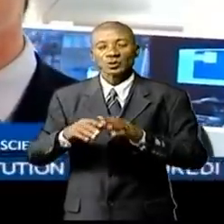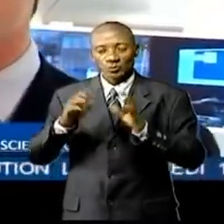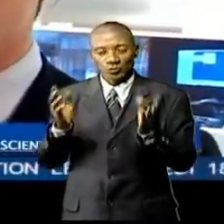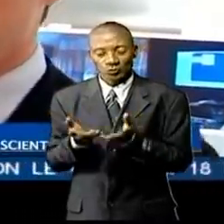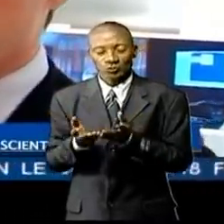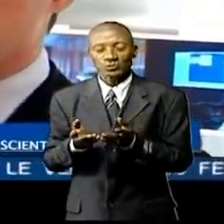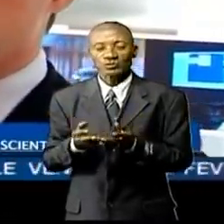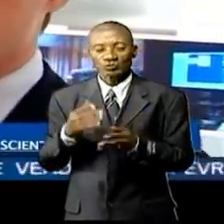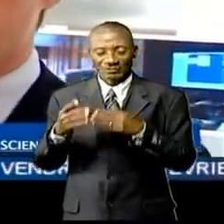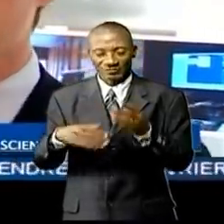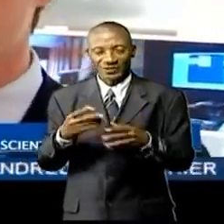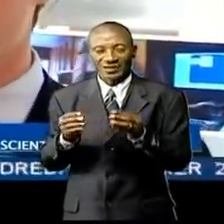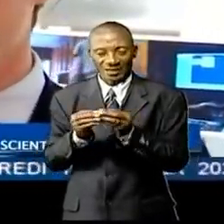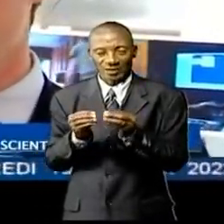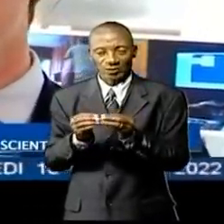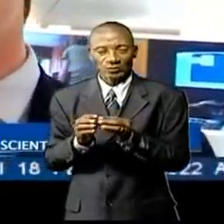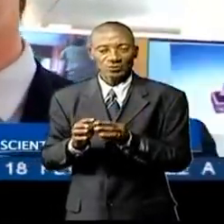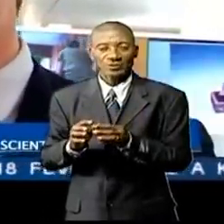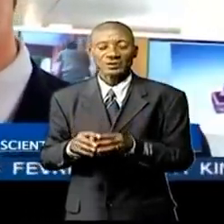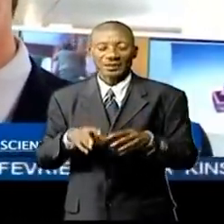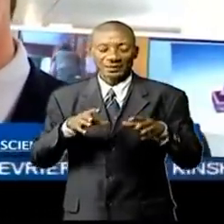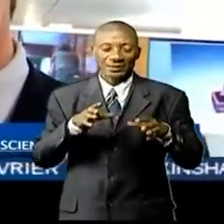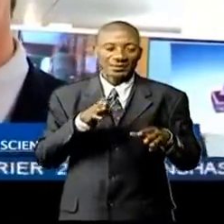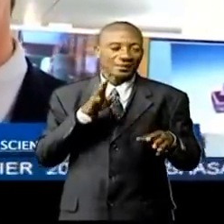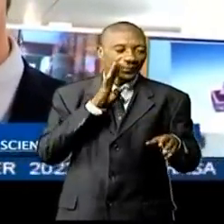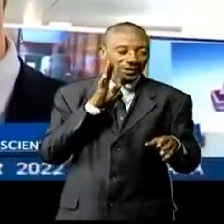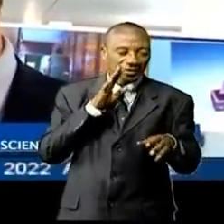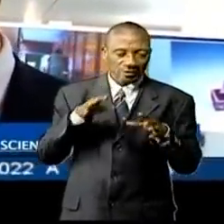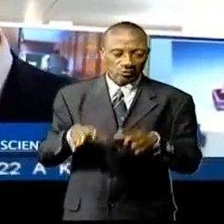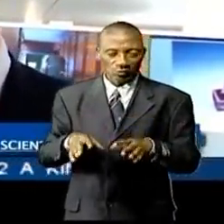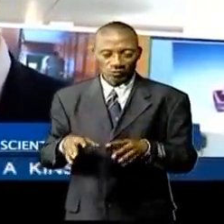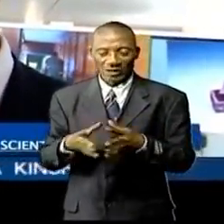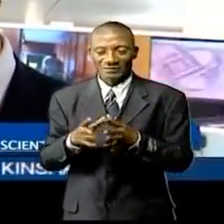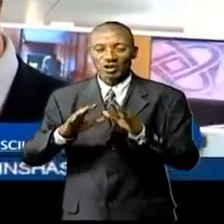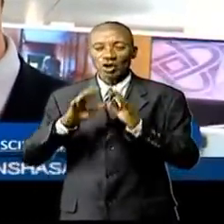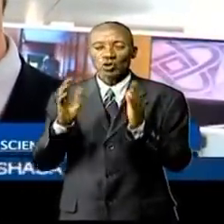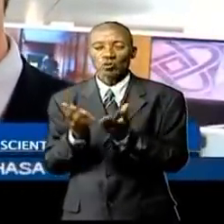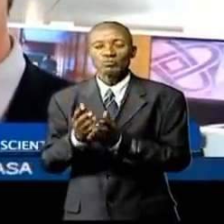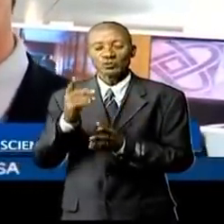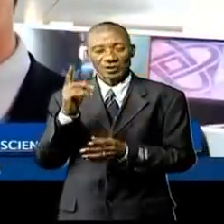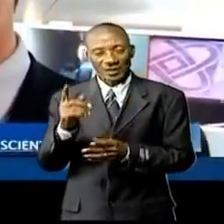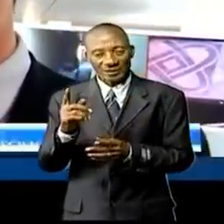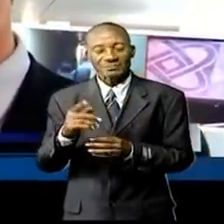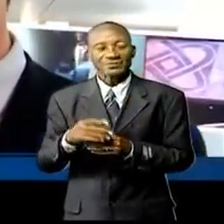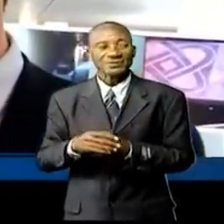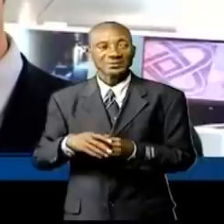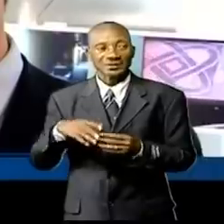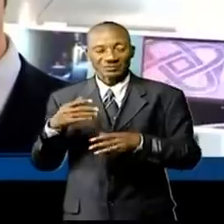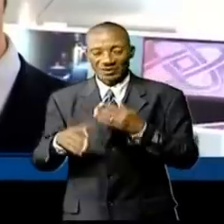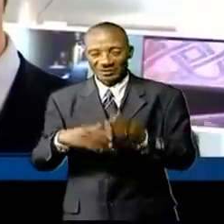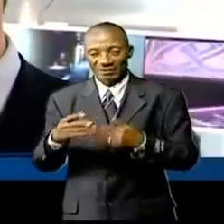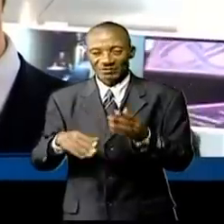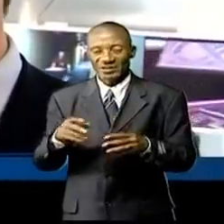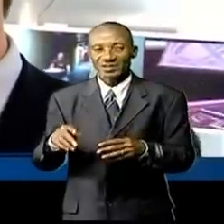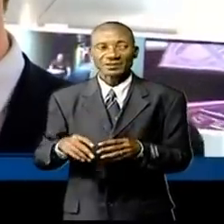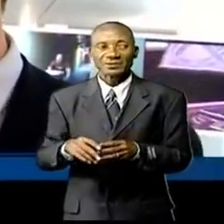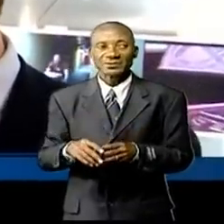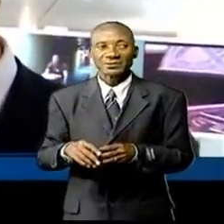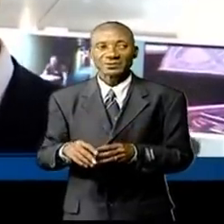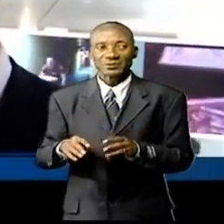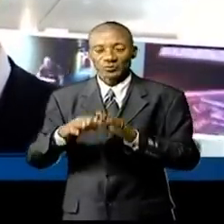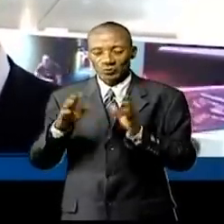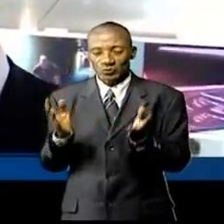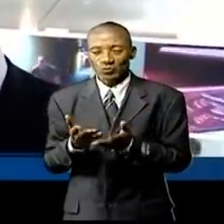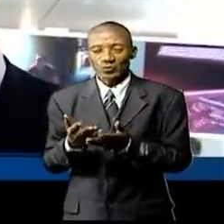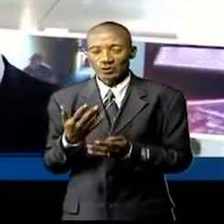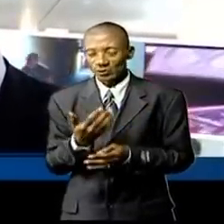Belgique et le Congo pour mettre sur pied cette commission de scientifiques, d'historiens qui va pouvoir se saisir de dossiers de restitution. Et on espère